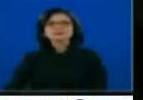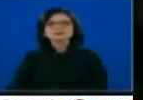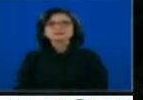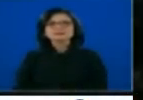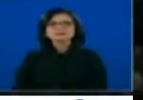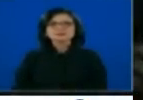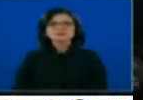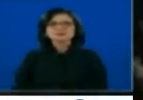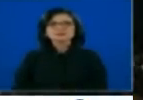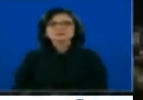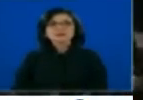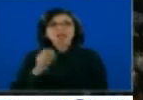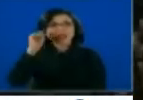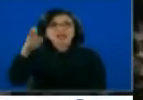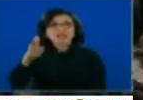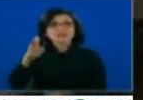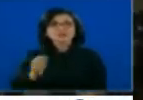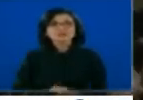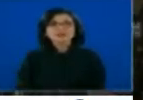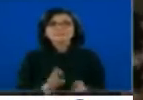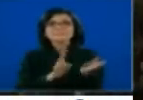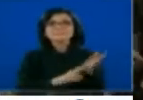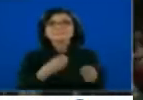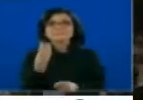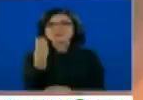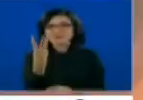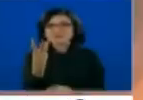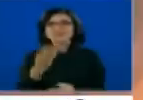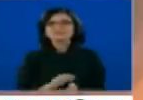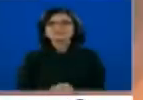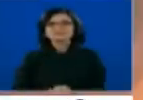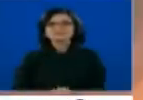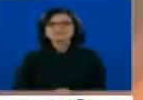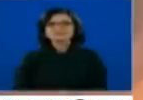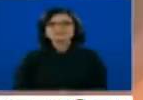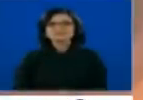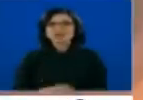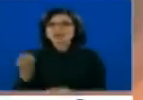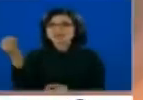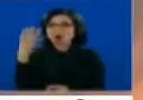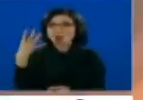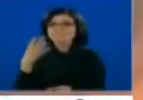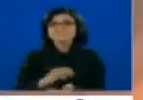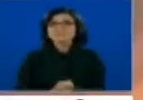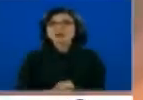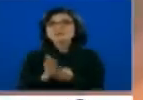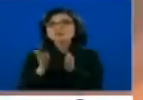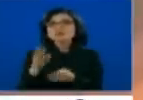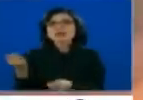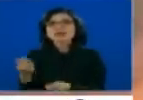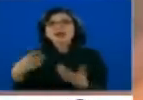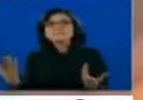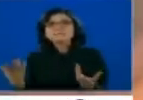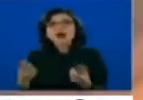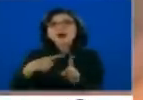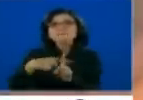kasih kita lanjutkan ke paslon 3 waktu anda 1eng menitwab pertanyaannya sama Menurut Anda apa sisi positif